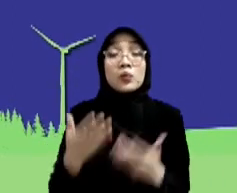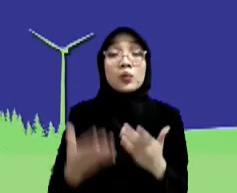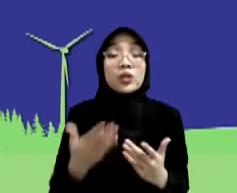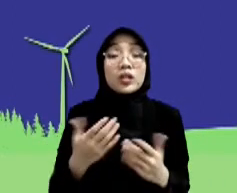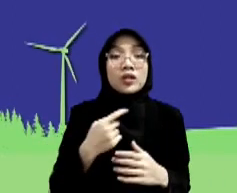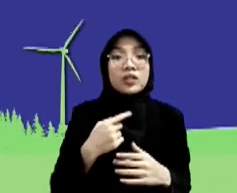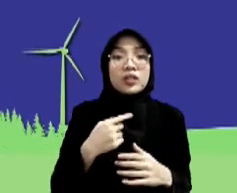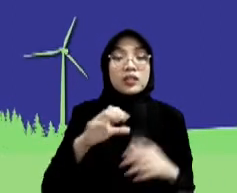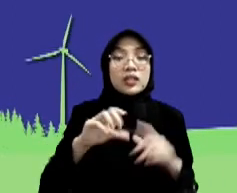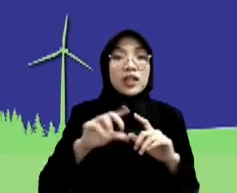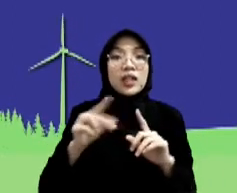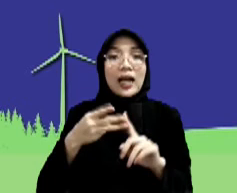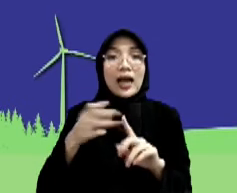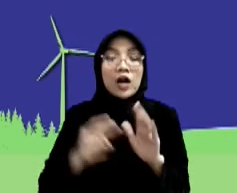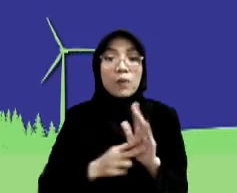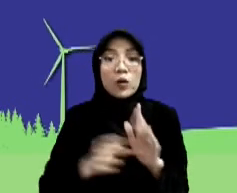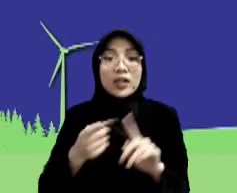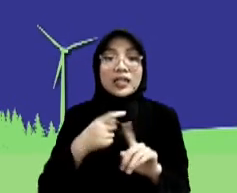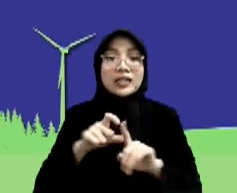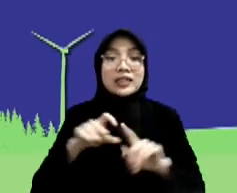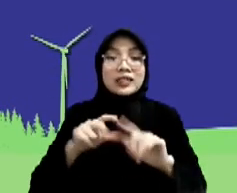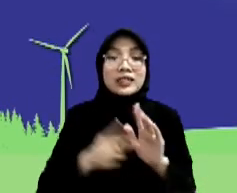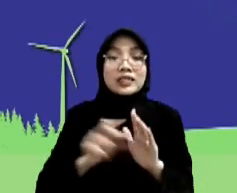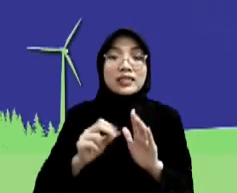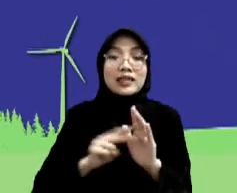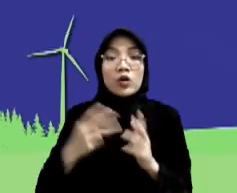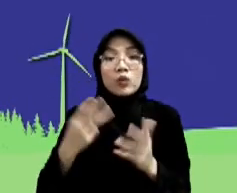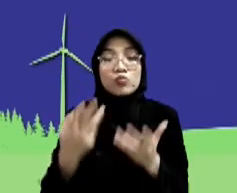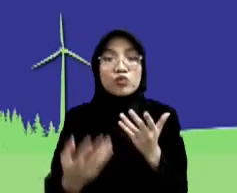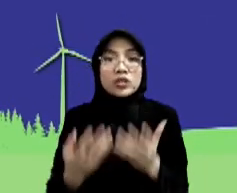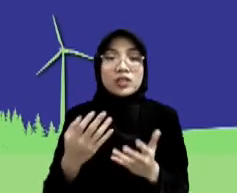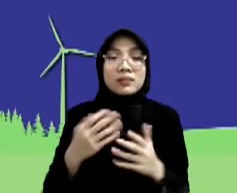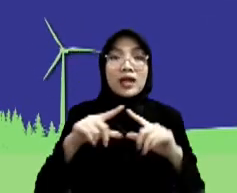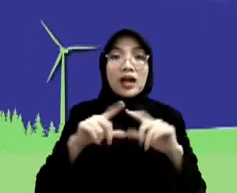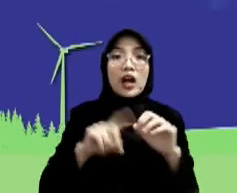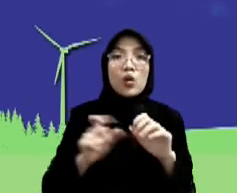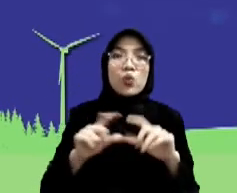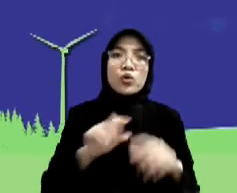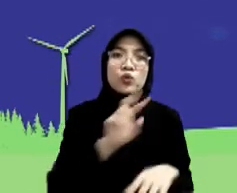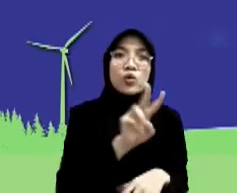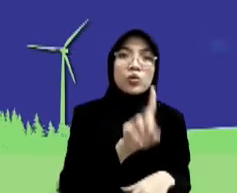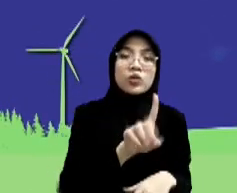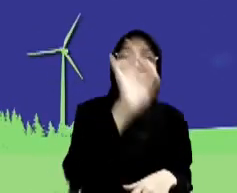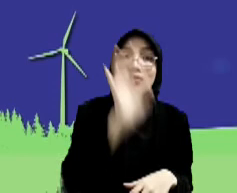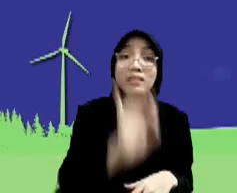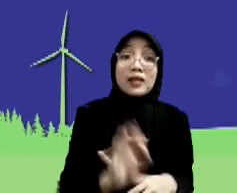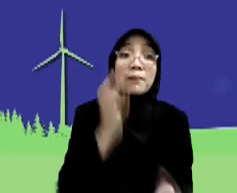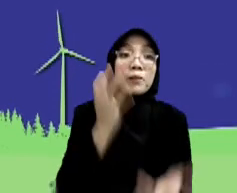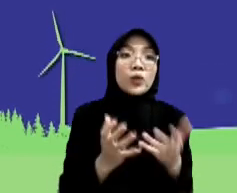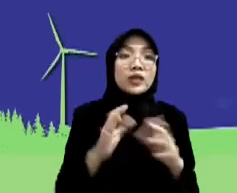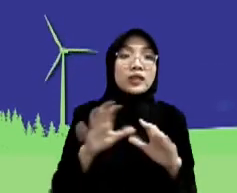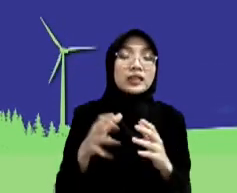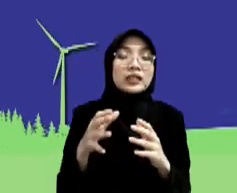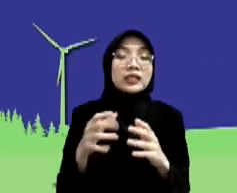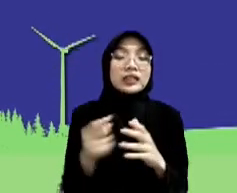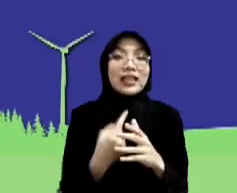e karbon dari eh Danon ya terutama Danon Aqua gitu ya di Indonesia itu 21% itu mungkin dari internal jadi dari